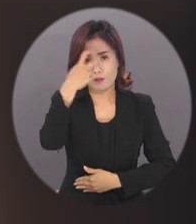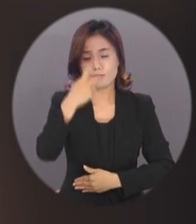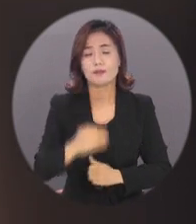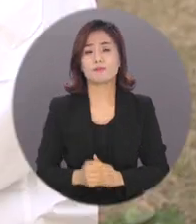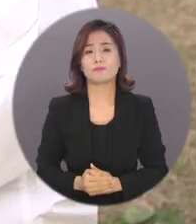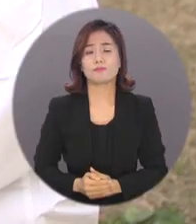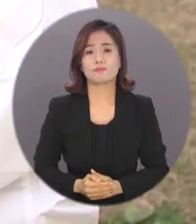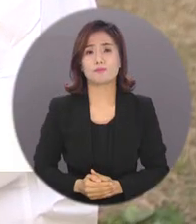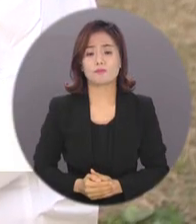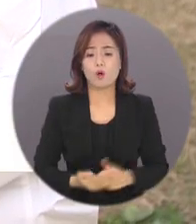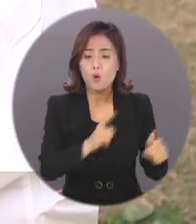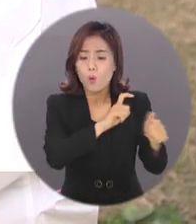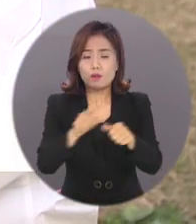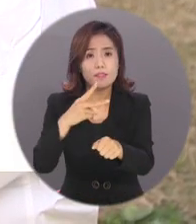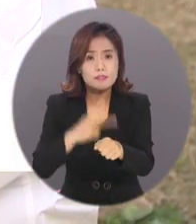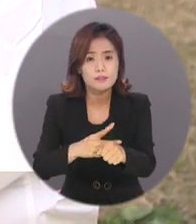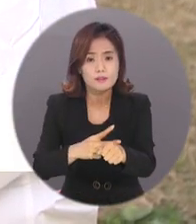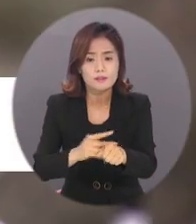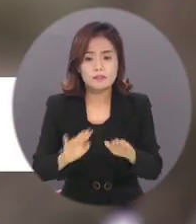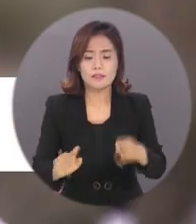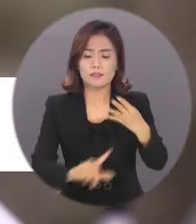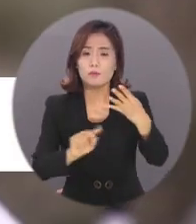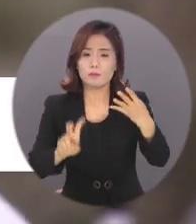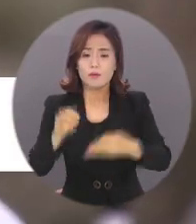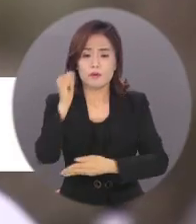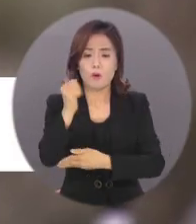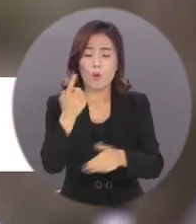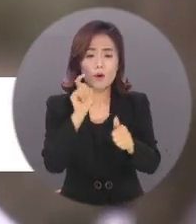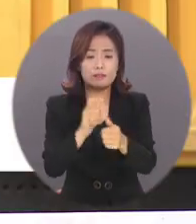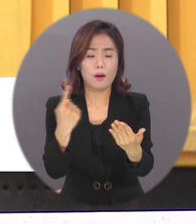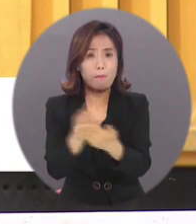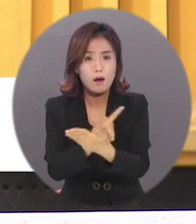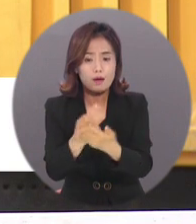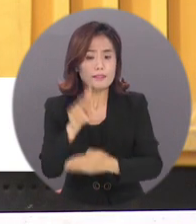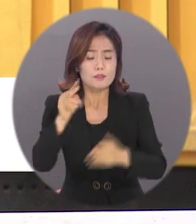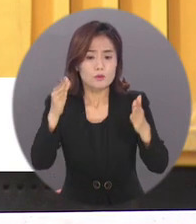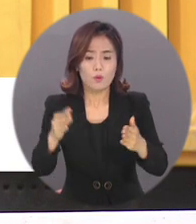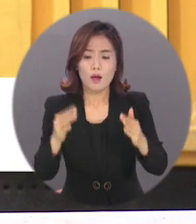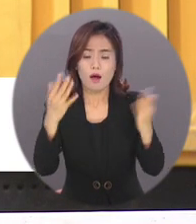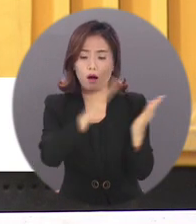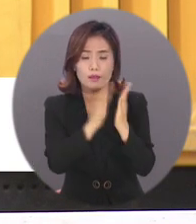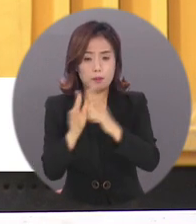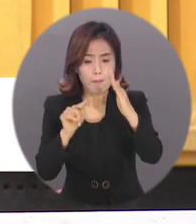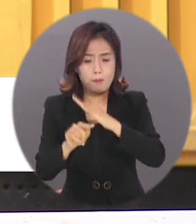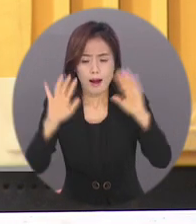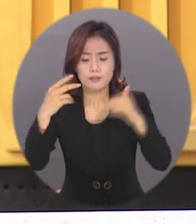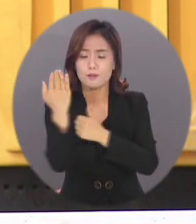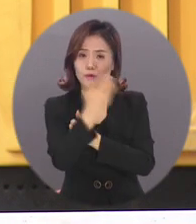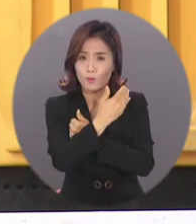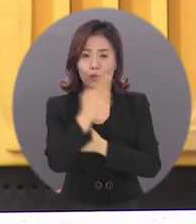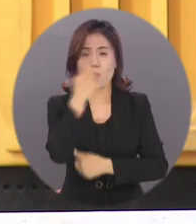됐습니다. 확진된 교사는 지난 20일 영암 확진자와 접촉한 뒤 이틀 동안 출근해 어린이들을 돌본